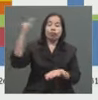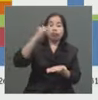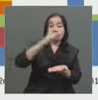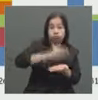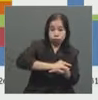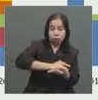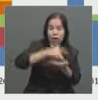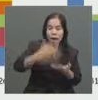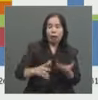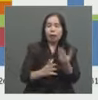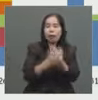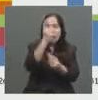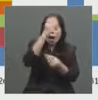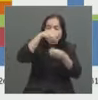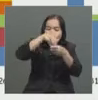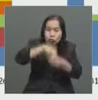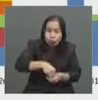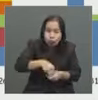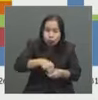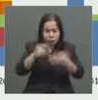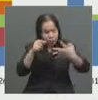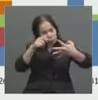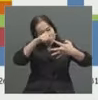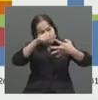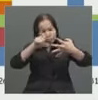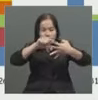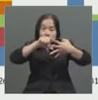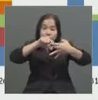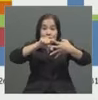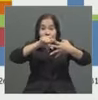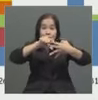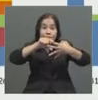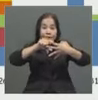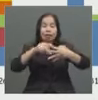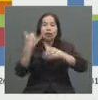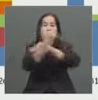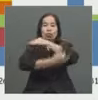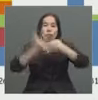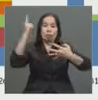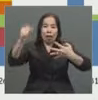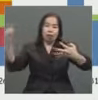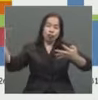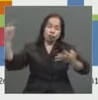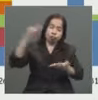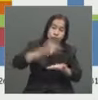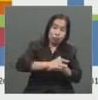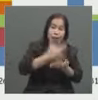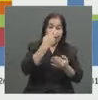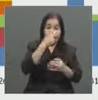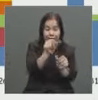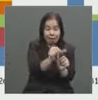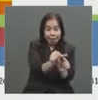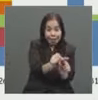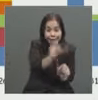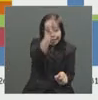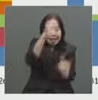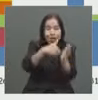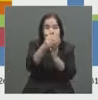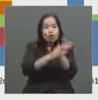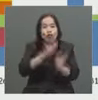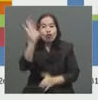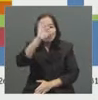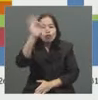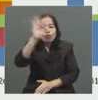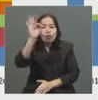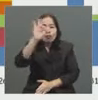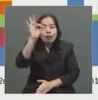มาณสักสัปดาห์ที่แรกๆที่เราพบนะครับเป็นยุโรปเป็นหลักจะเห็นแท่งกราฟแท่งเส้นสีฟ้าอยู่ข้างบนเ